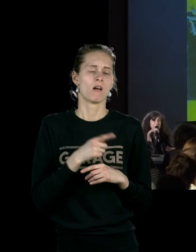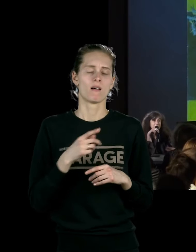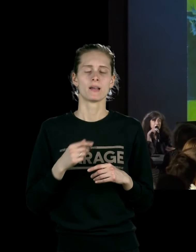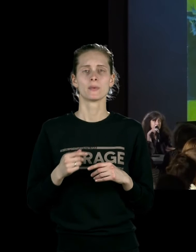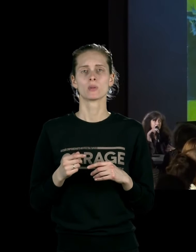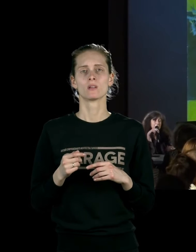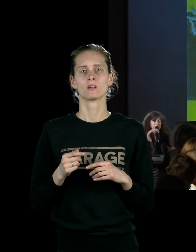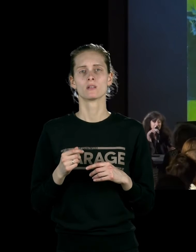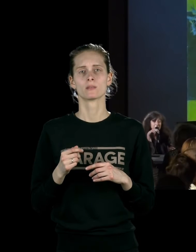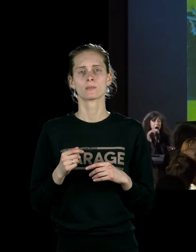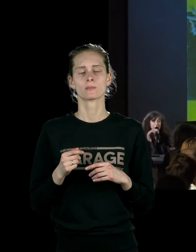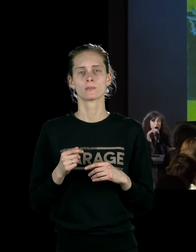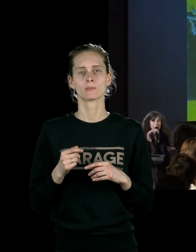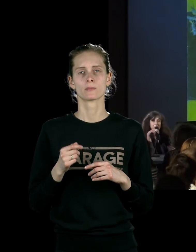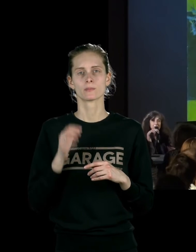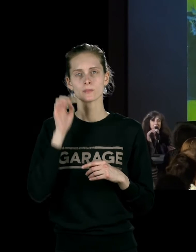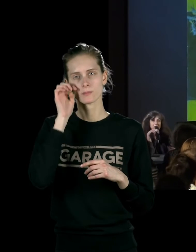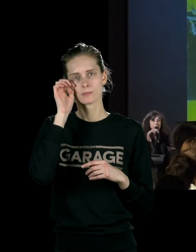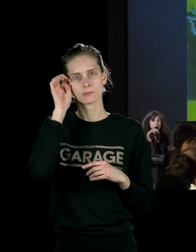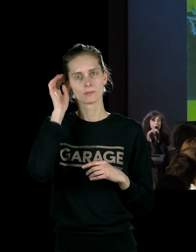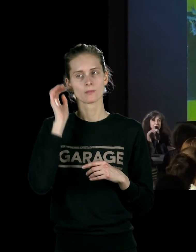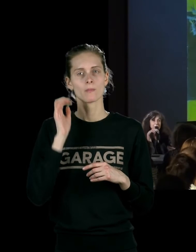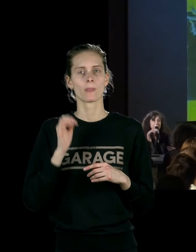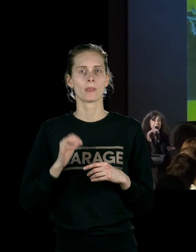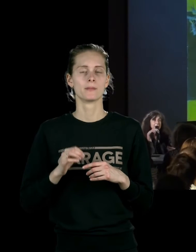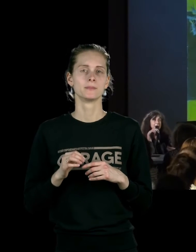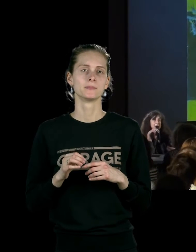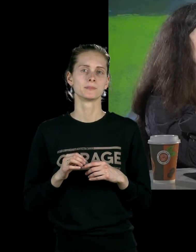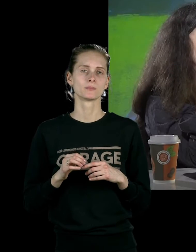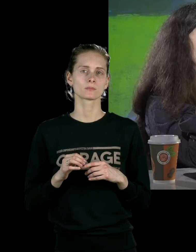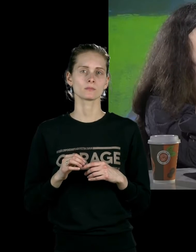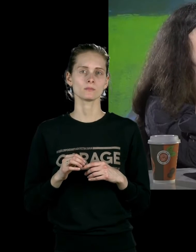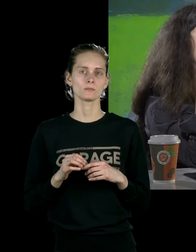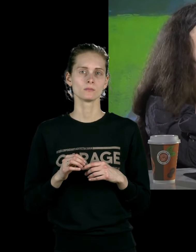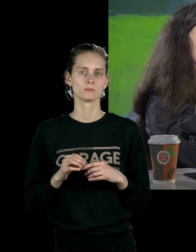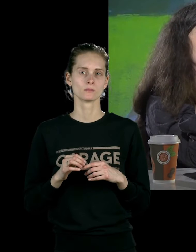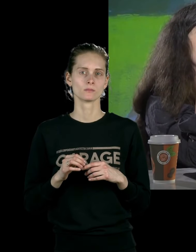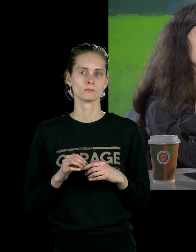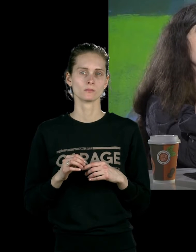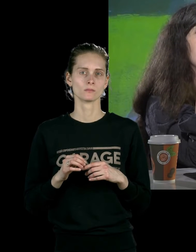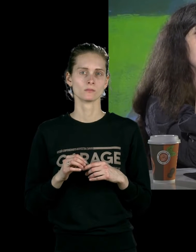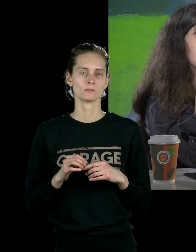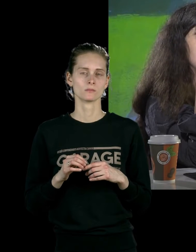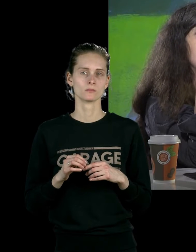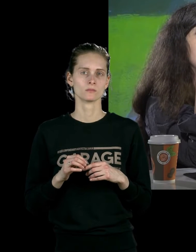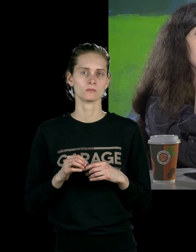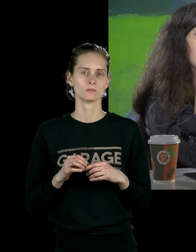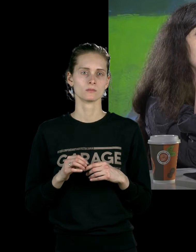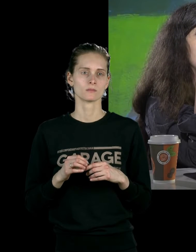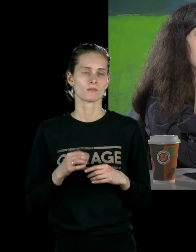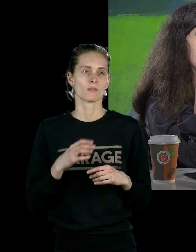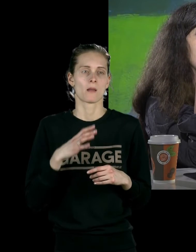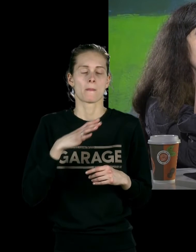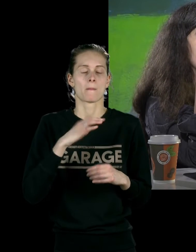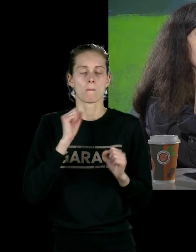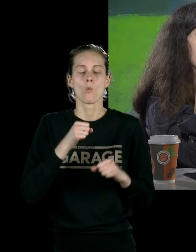который в свое время был едва ли не последним, как бы, ну, условно говоря, портретистом, потому что,